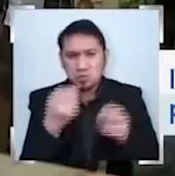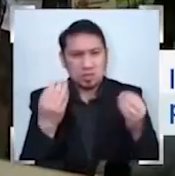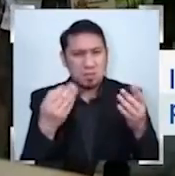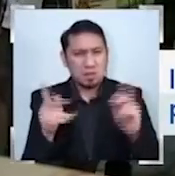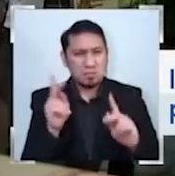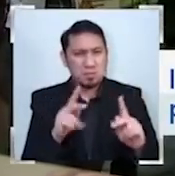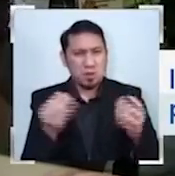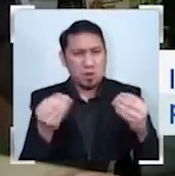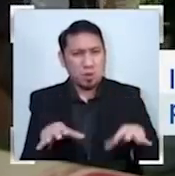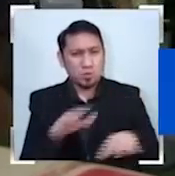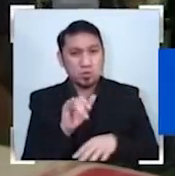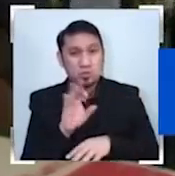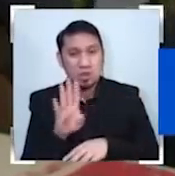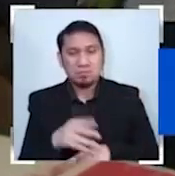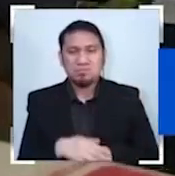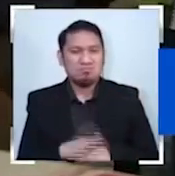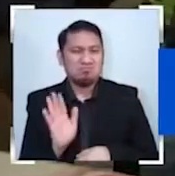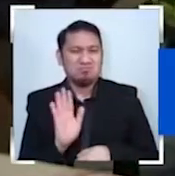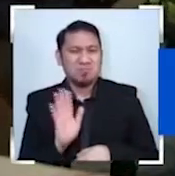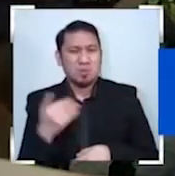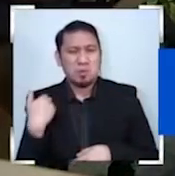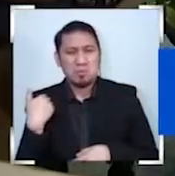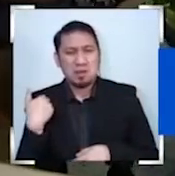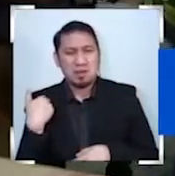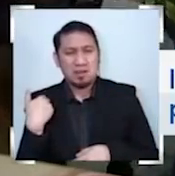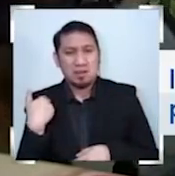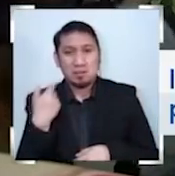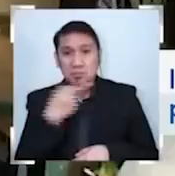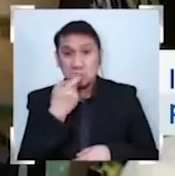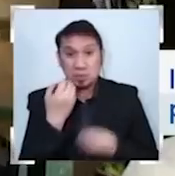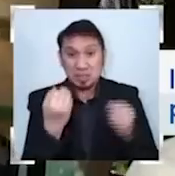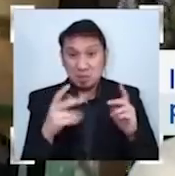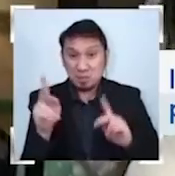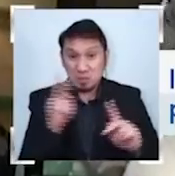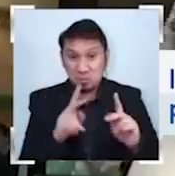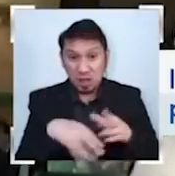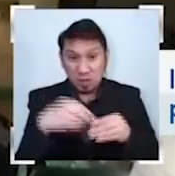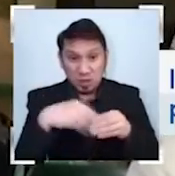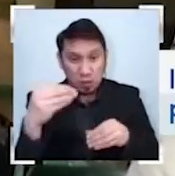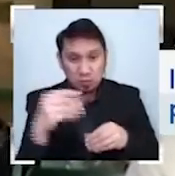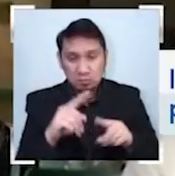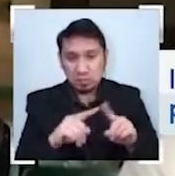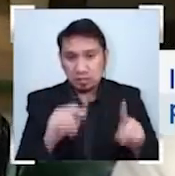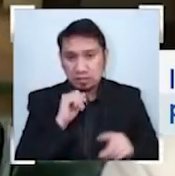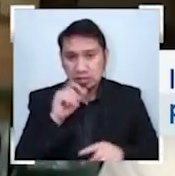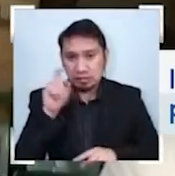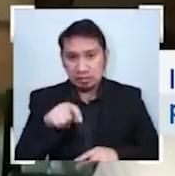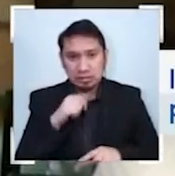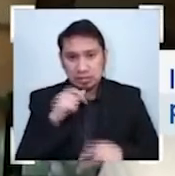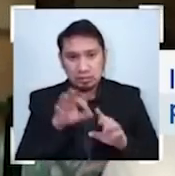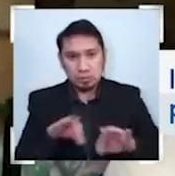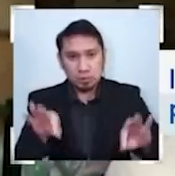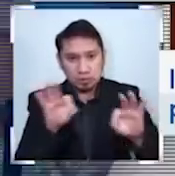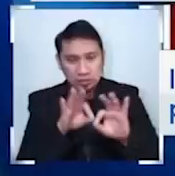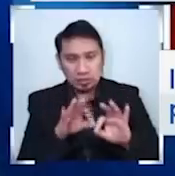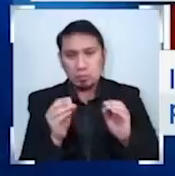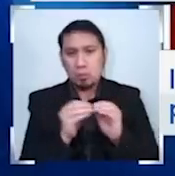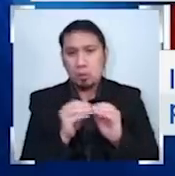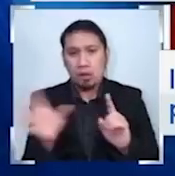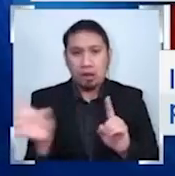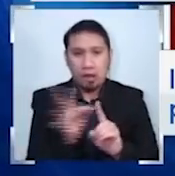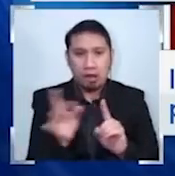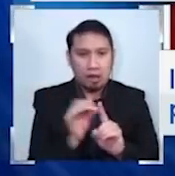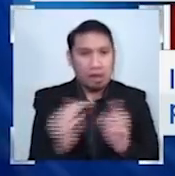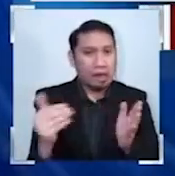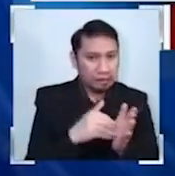po. Kasi marami pong lalabas sa tao na hindi naman kailangan. Dadami yung cases. Nagkakahawaan na naman. Kung